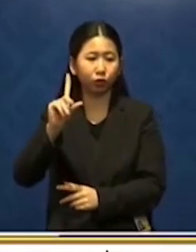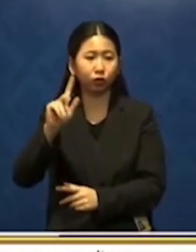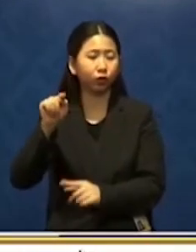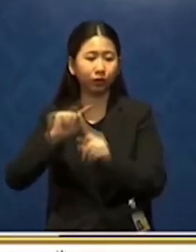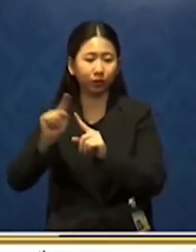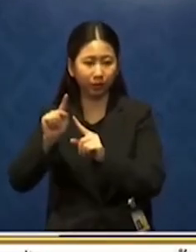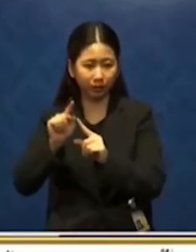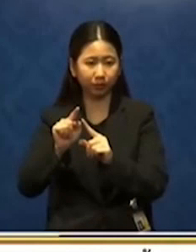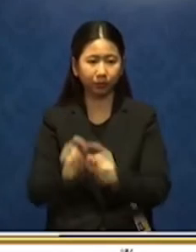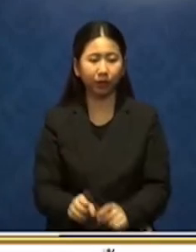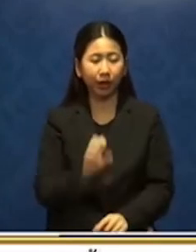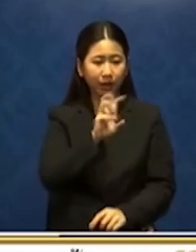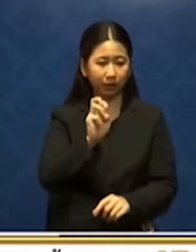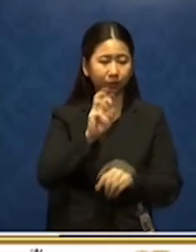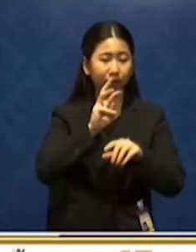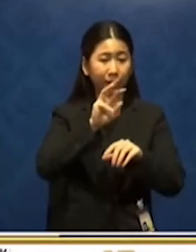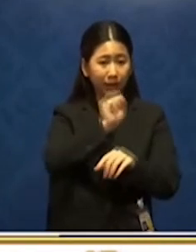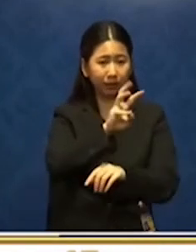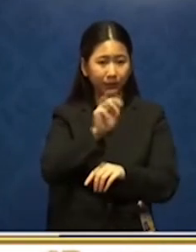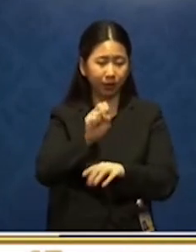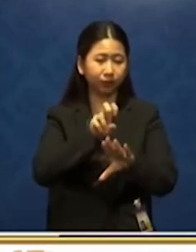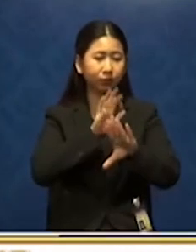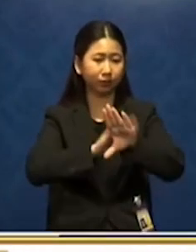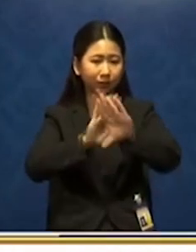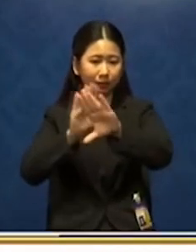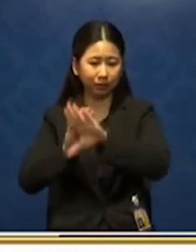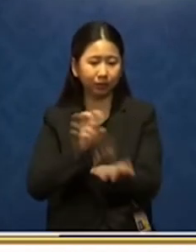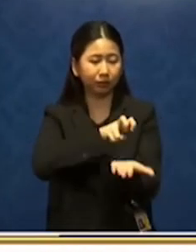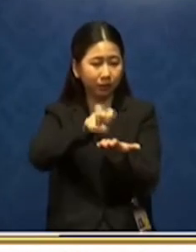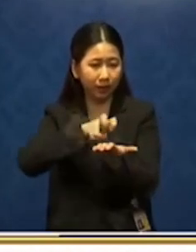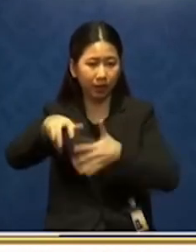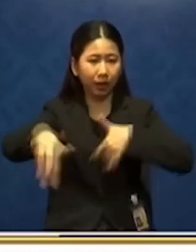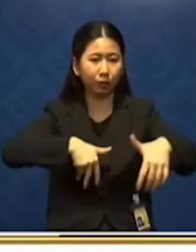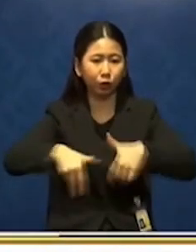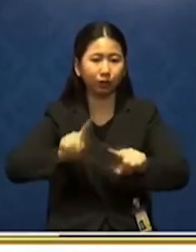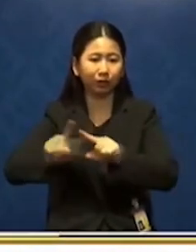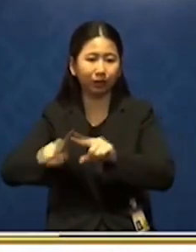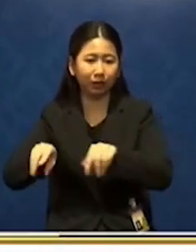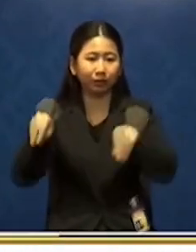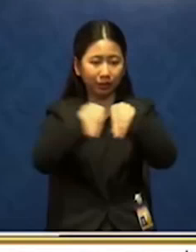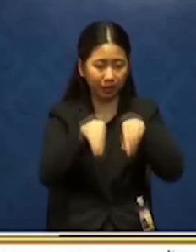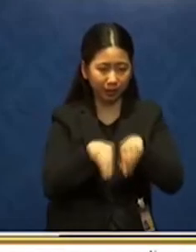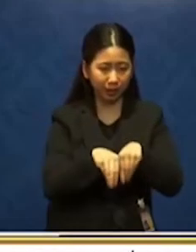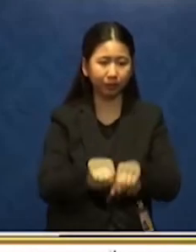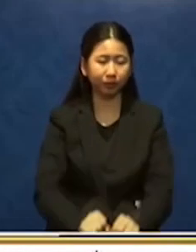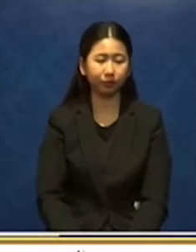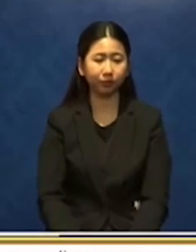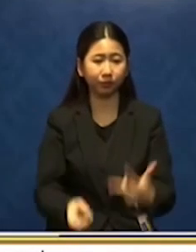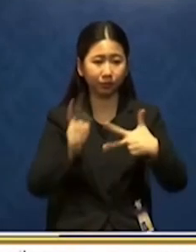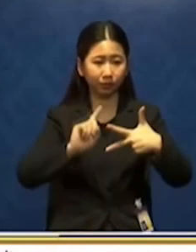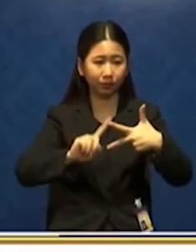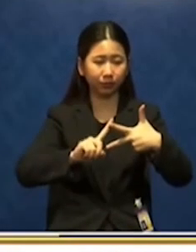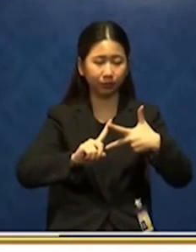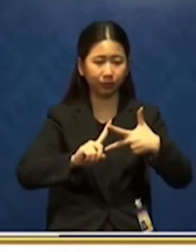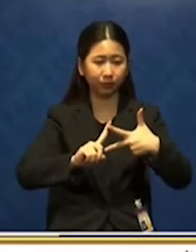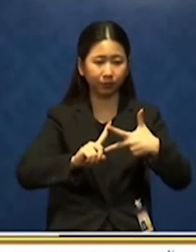เตือนภัยแบบเซลล์ปลอดภัยของรัฐที่จะเป็นการส่งข้อความเข้ามือถือทุกเครื่องบริเวณพื้นที่เกิดเหตุข้อส่วนที่ 2ครับท่านประธานคือเรื่องของ